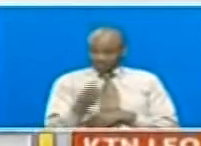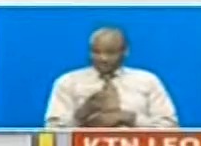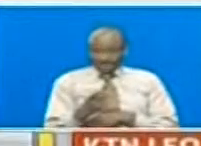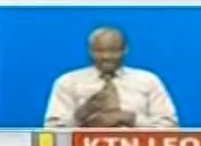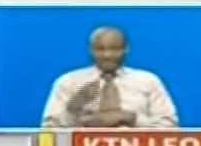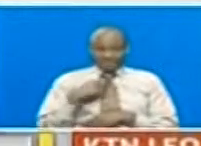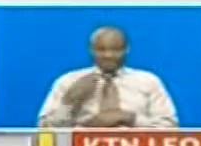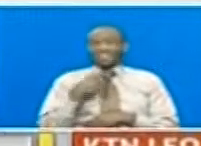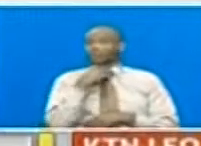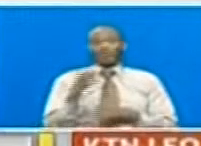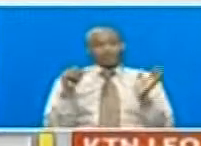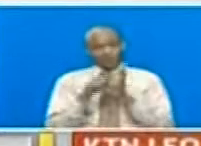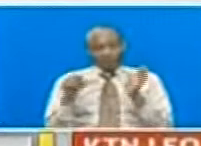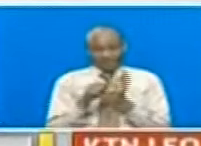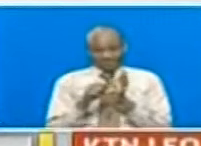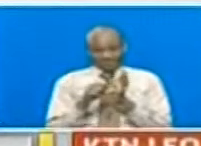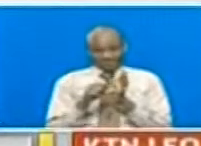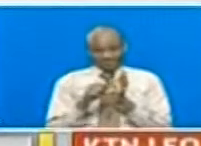maana mimi sitaki balaa leo.